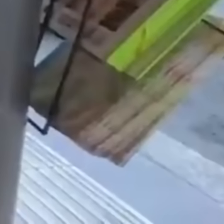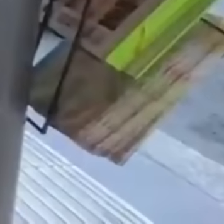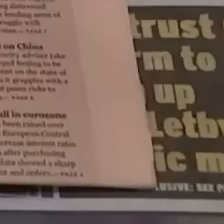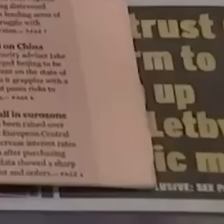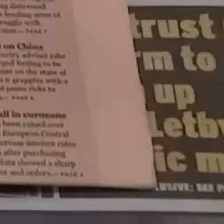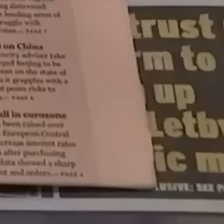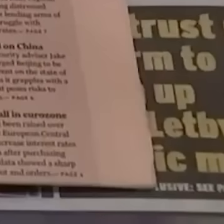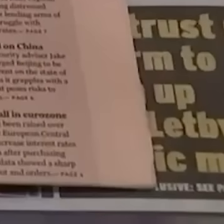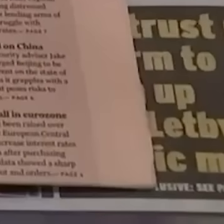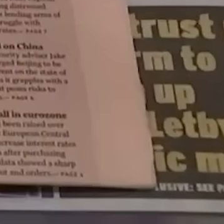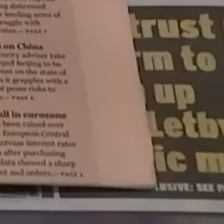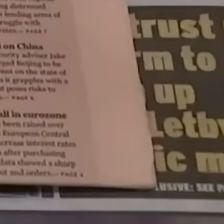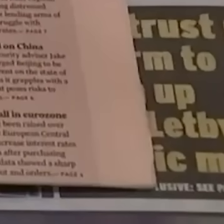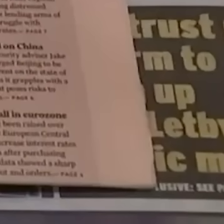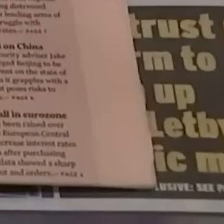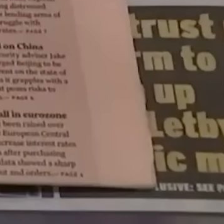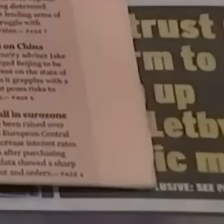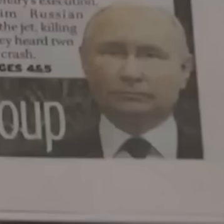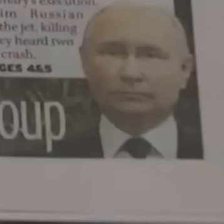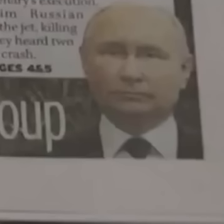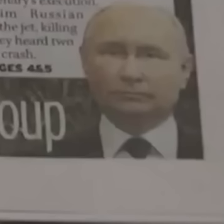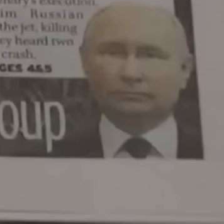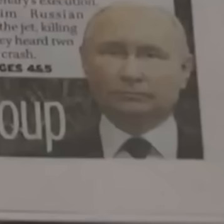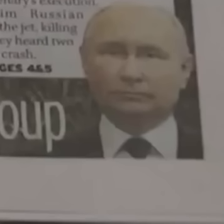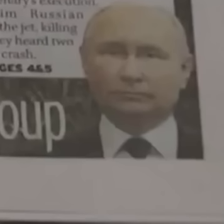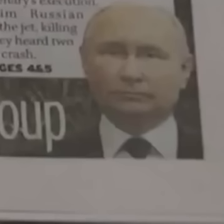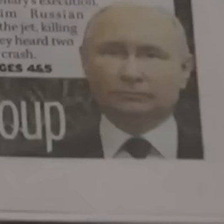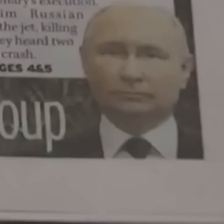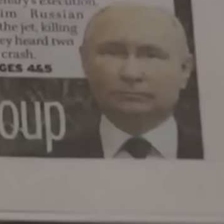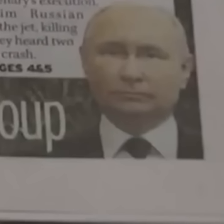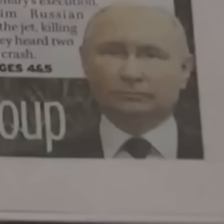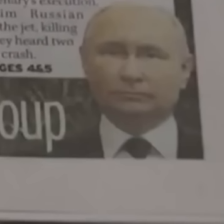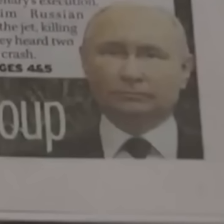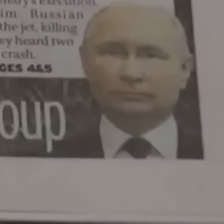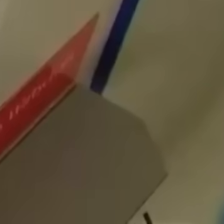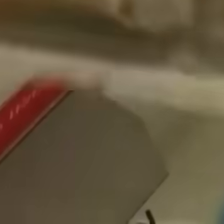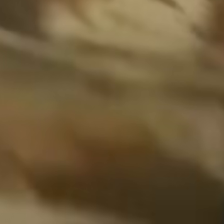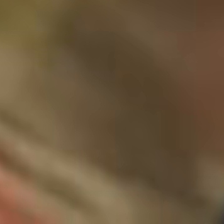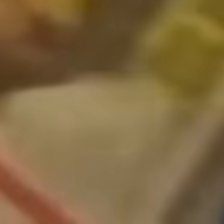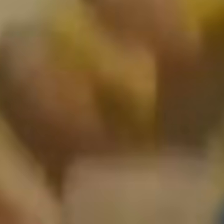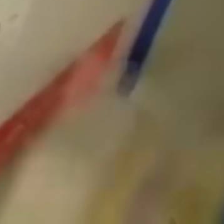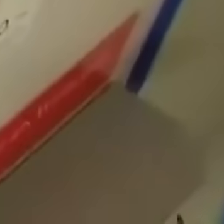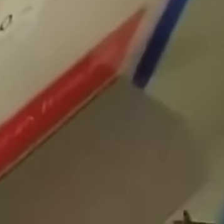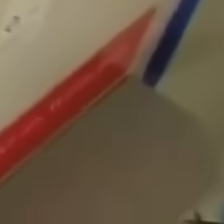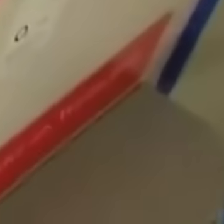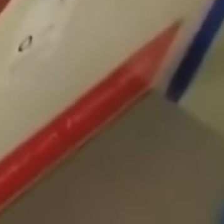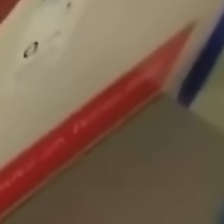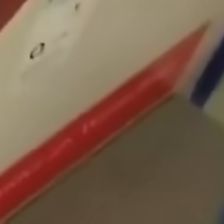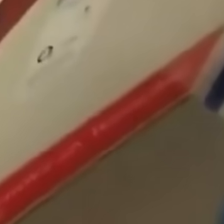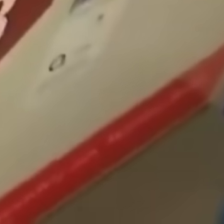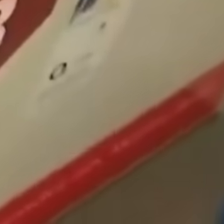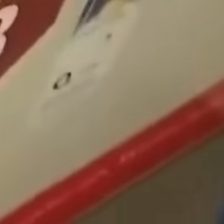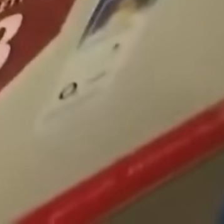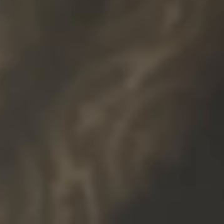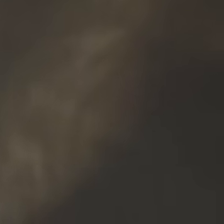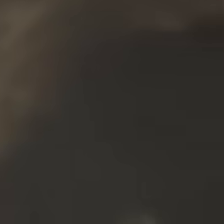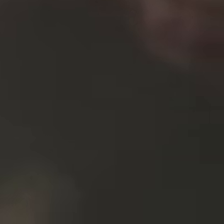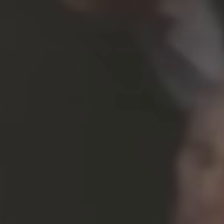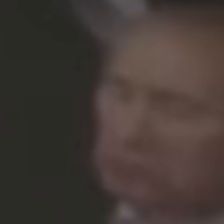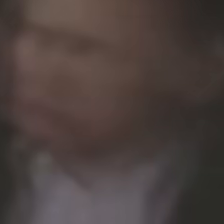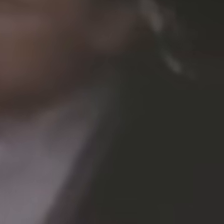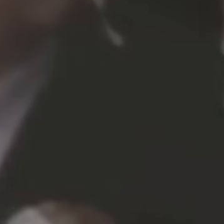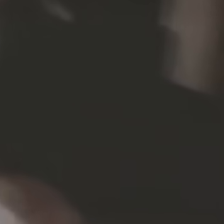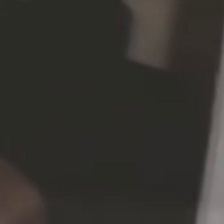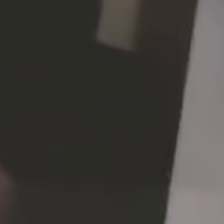타임스는 전직 크렘린군 고위 관료를 인용해 반역은 용서받을 수 없고 그 대가는 빠를 것이란 의미를 던진 것이라고